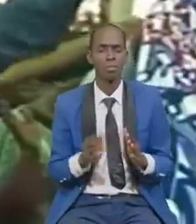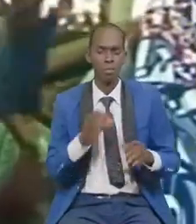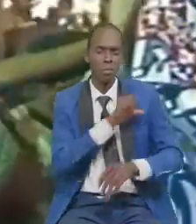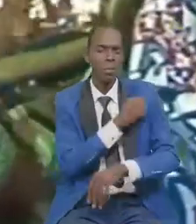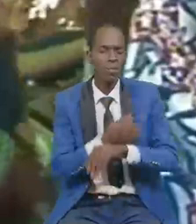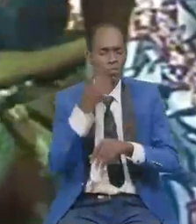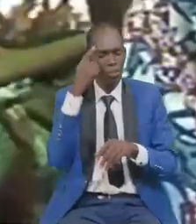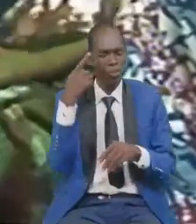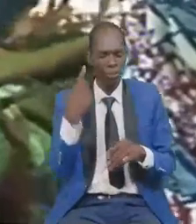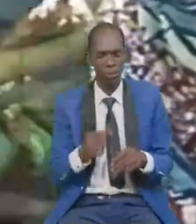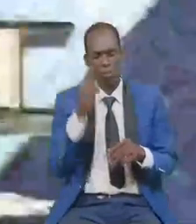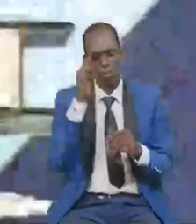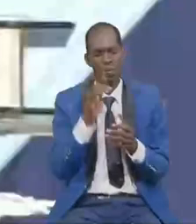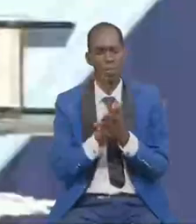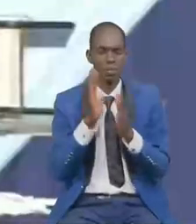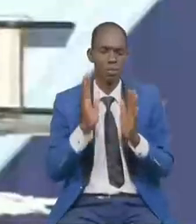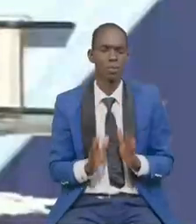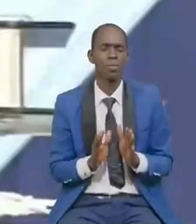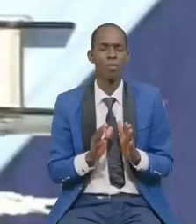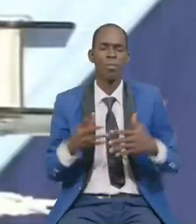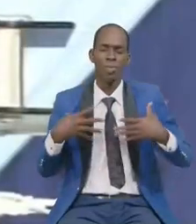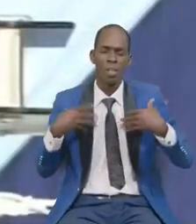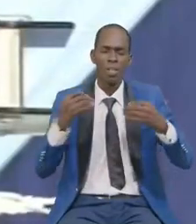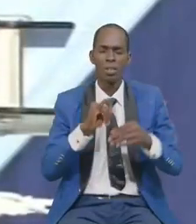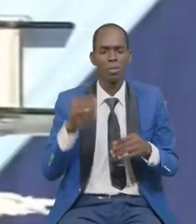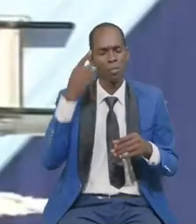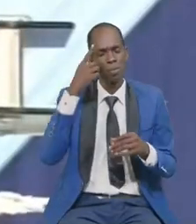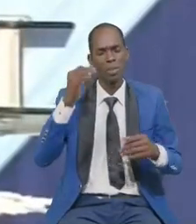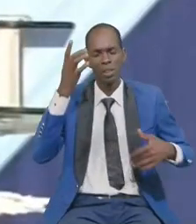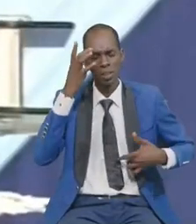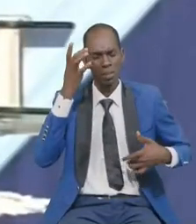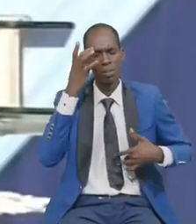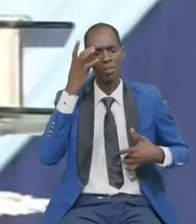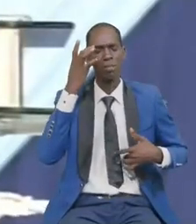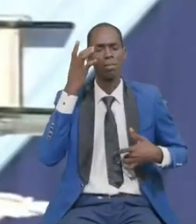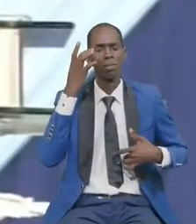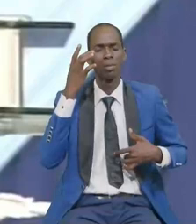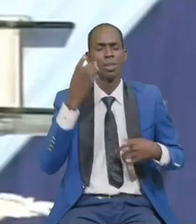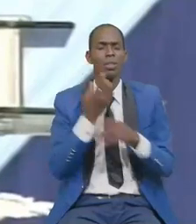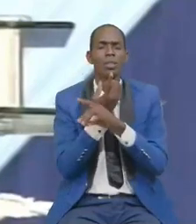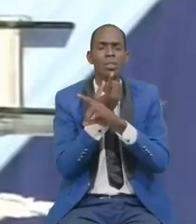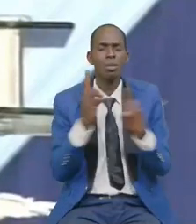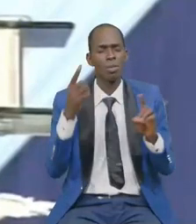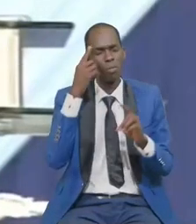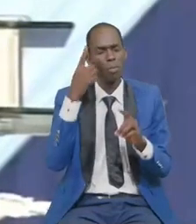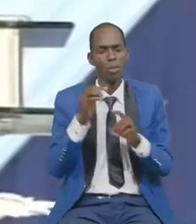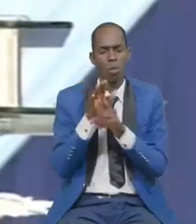croyants, la guérison pour les malades, la délivrance pour les opprimés.